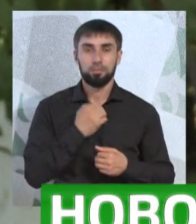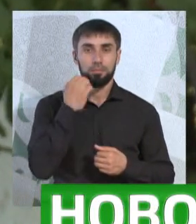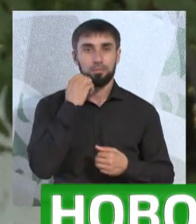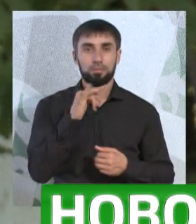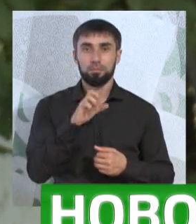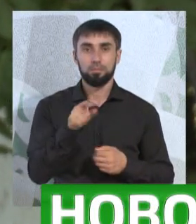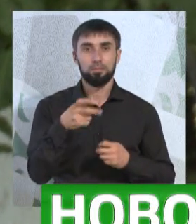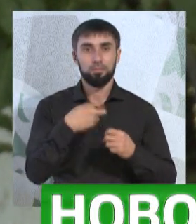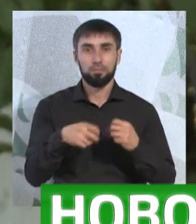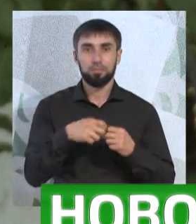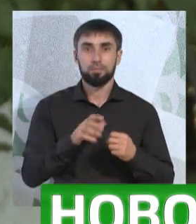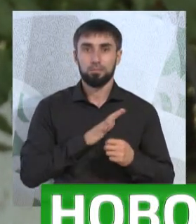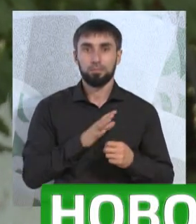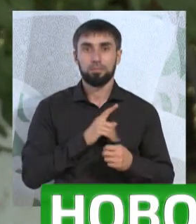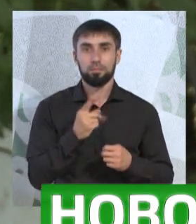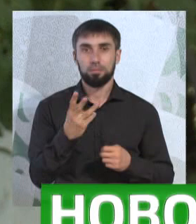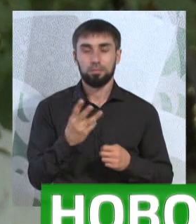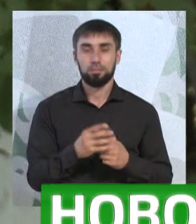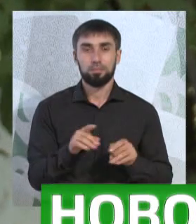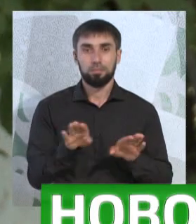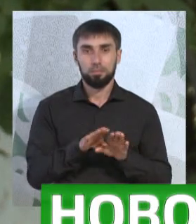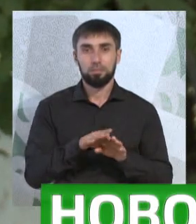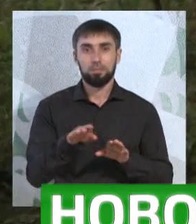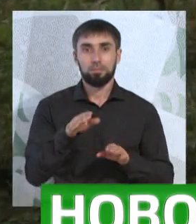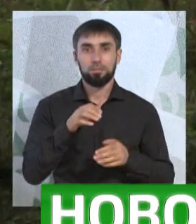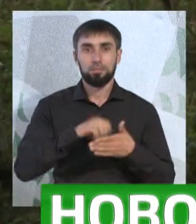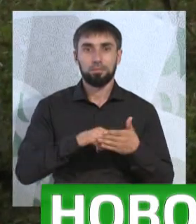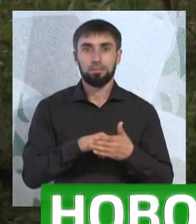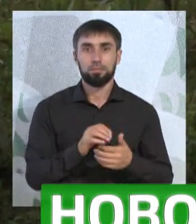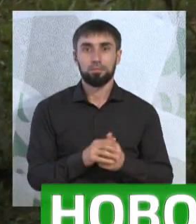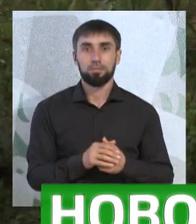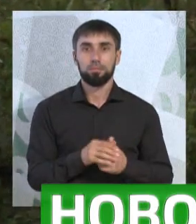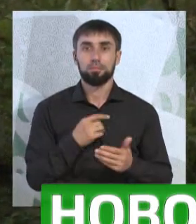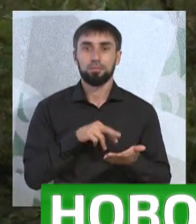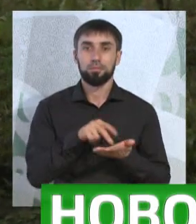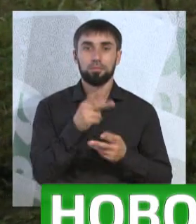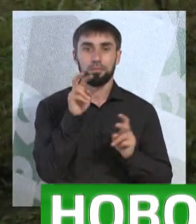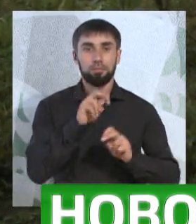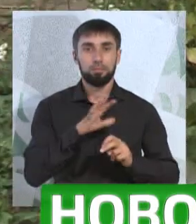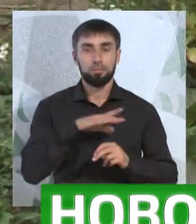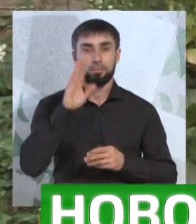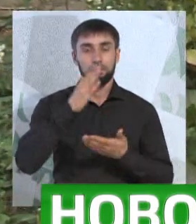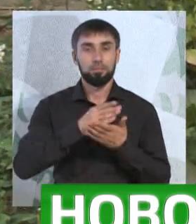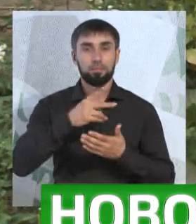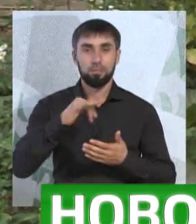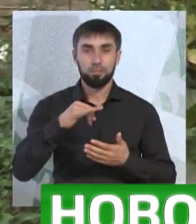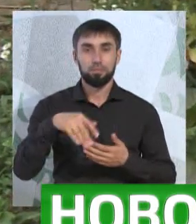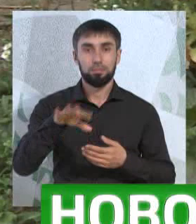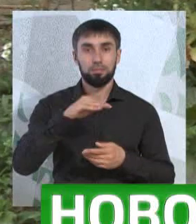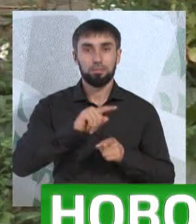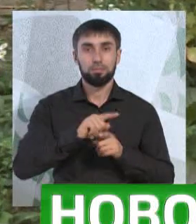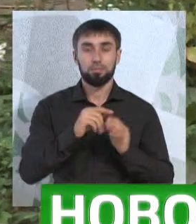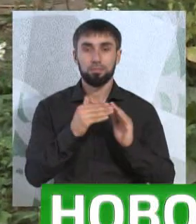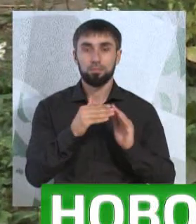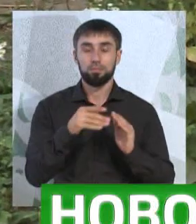там порывы, там 2-й, 3-й, это тоже влияет на это. Зайдя в несколько дворов округа, проверив лично, льется ли вода из крана,